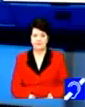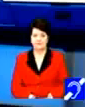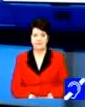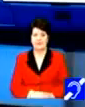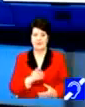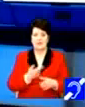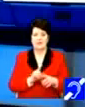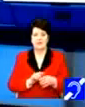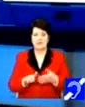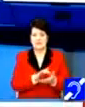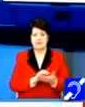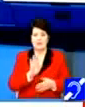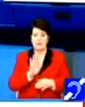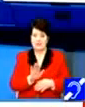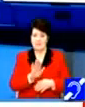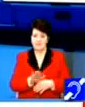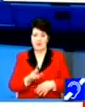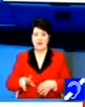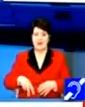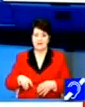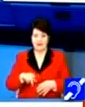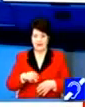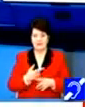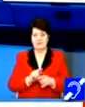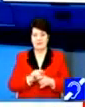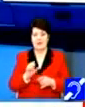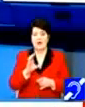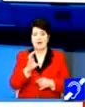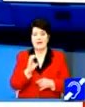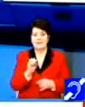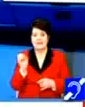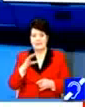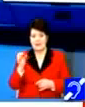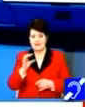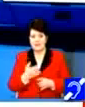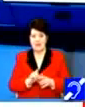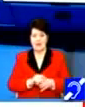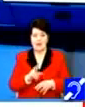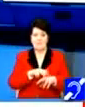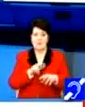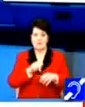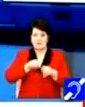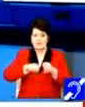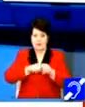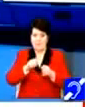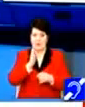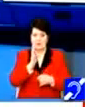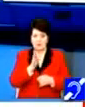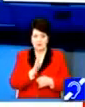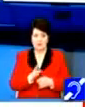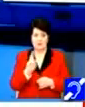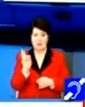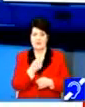Defecte tehnice în sistemul de frânare la direcție, iluminare sau semnalizare. Asta au depistat polițiștii după ce au verificat 40 de troleibuze din parcul